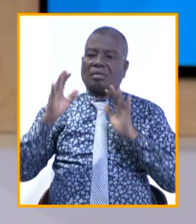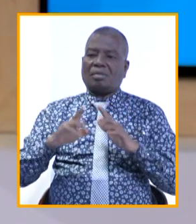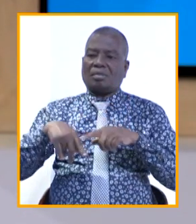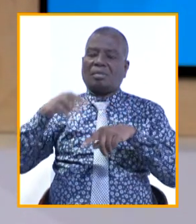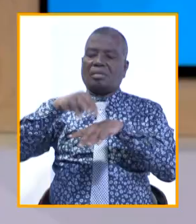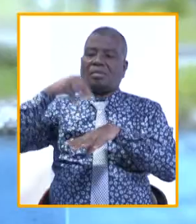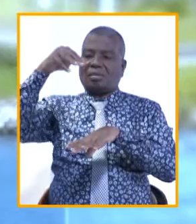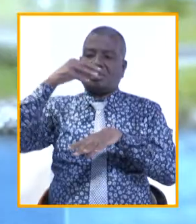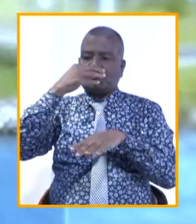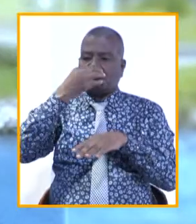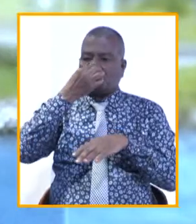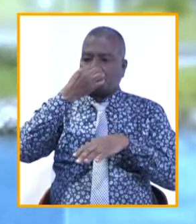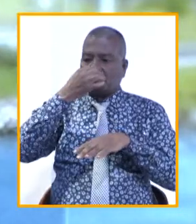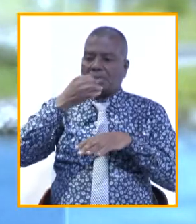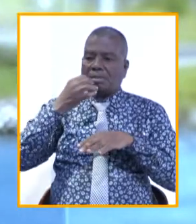Bamako.